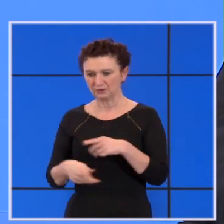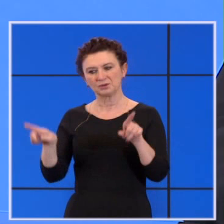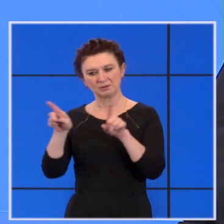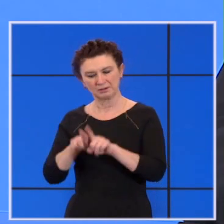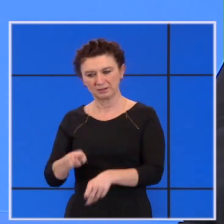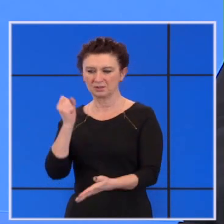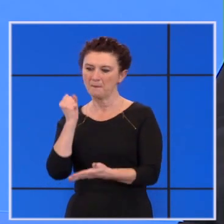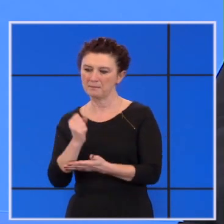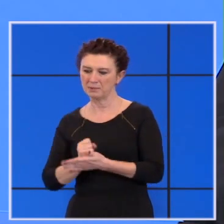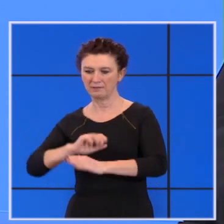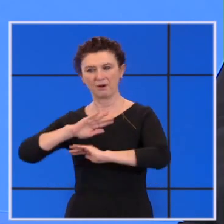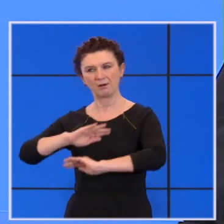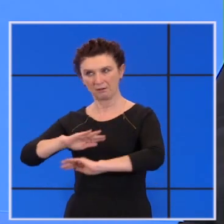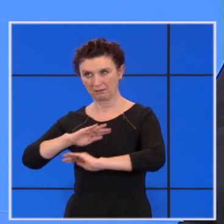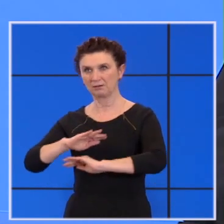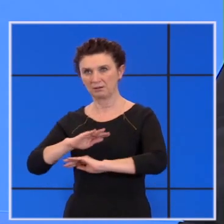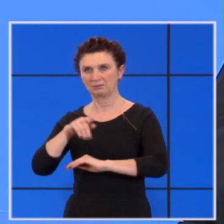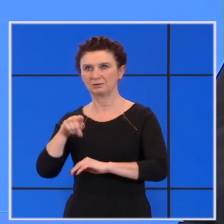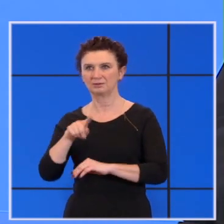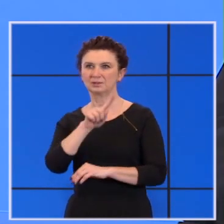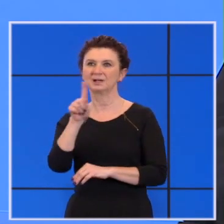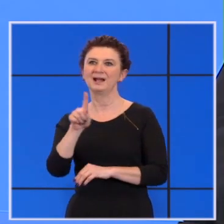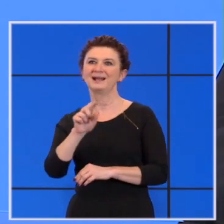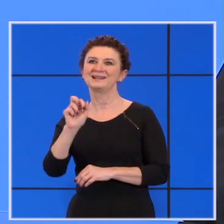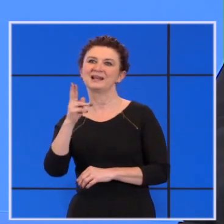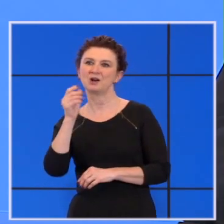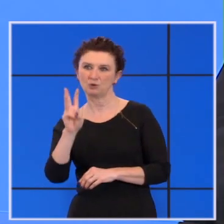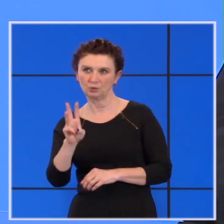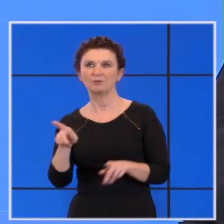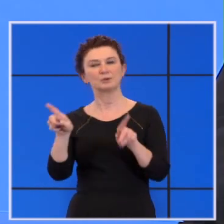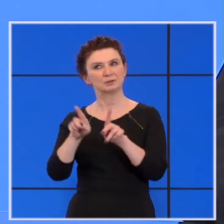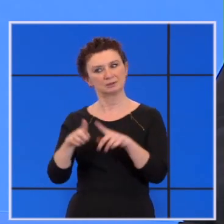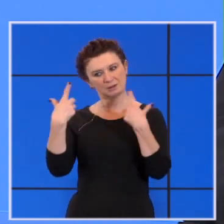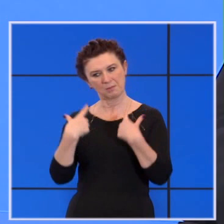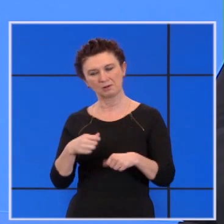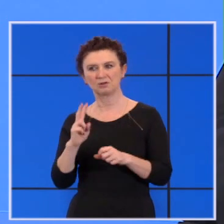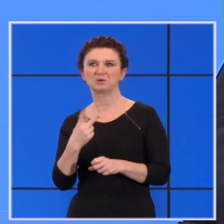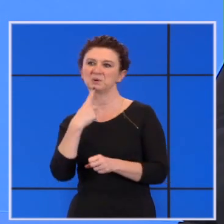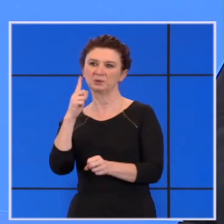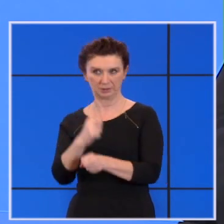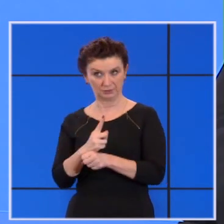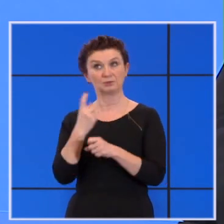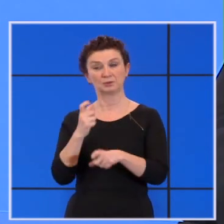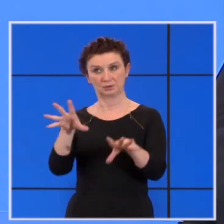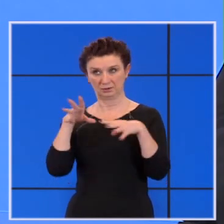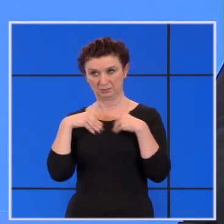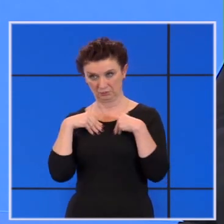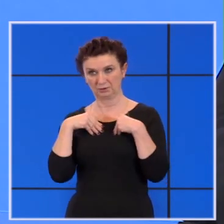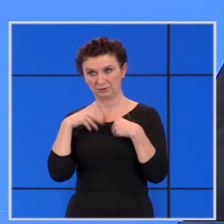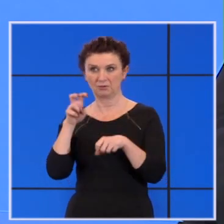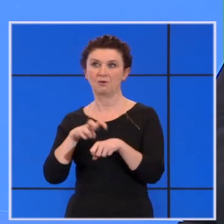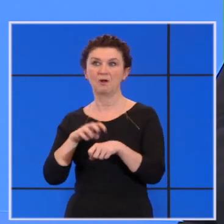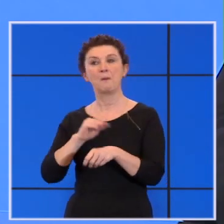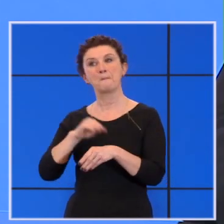chronić również osoby, które decydują się na tę metodę jako leczenie swojej